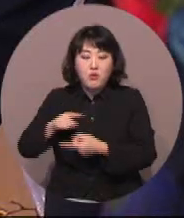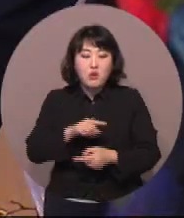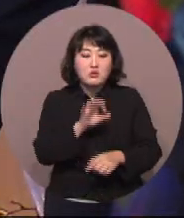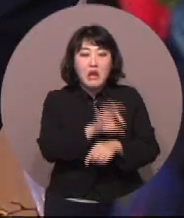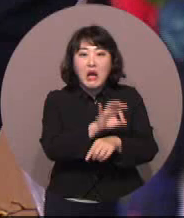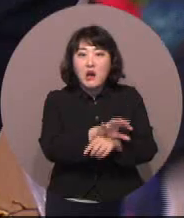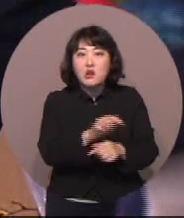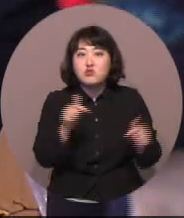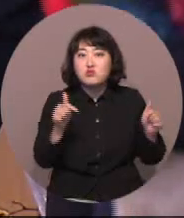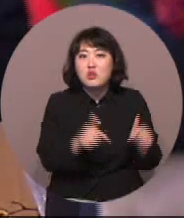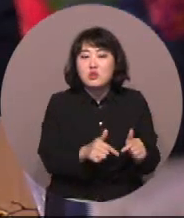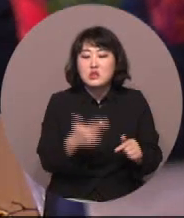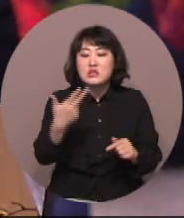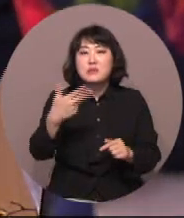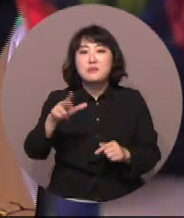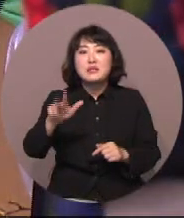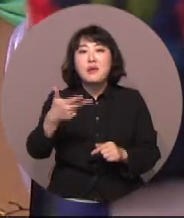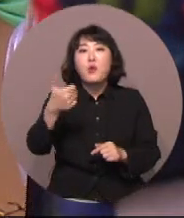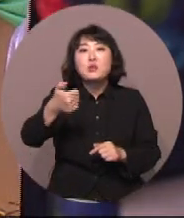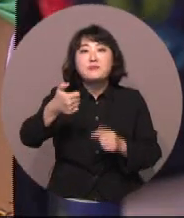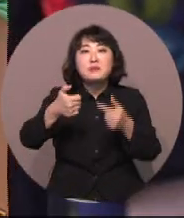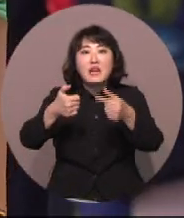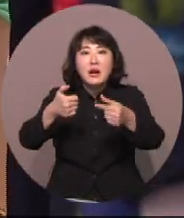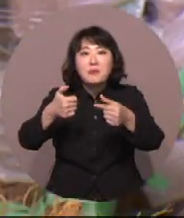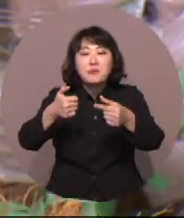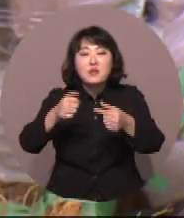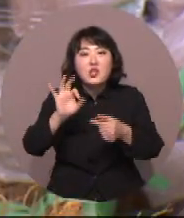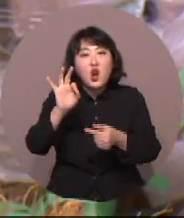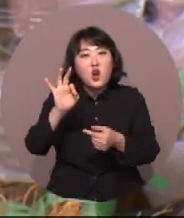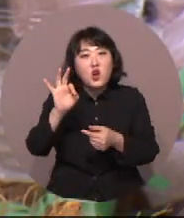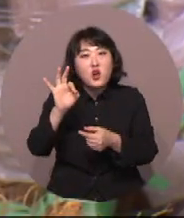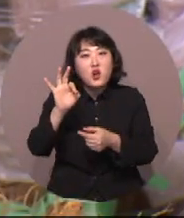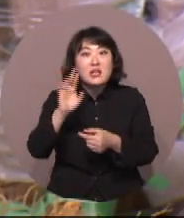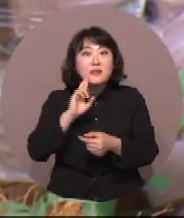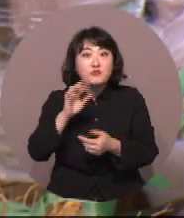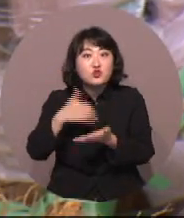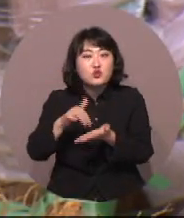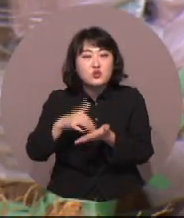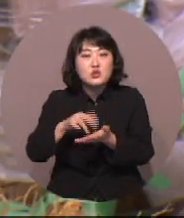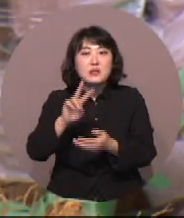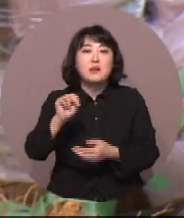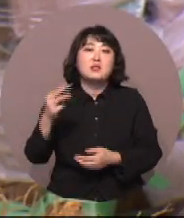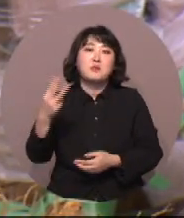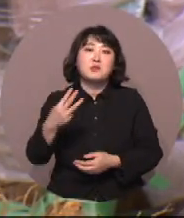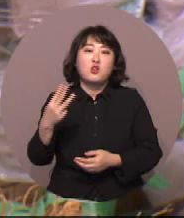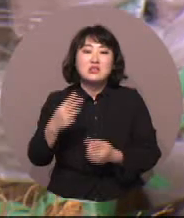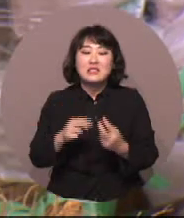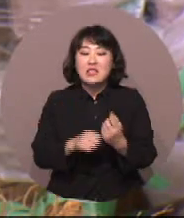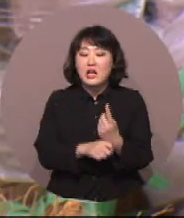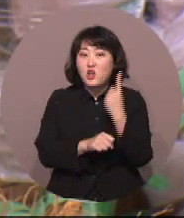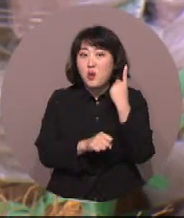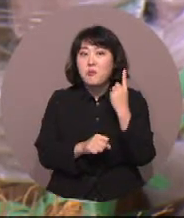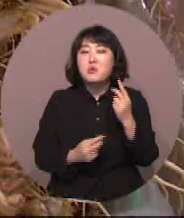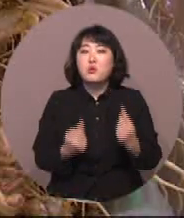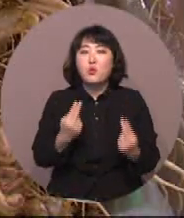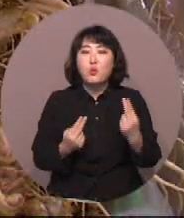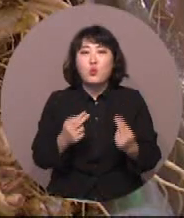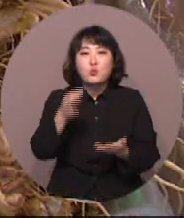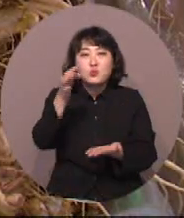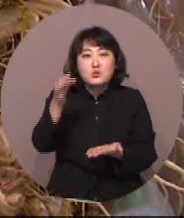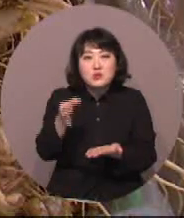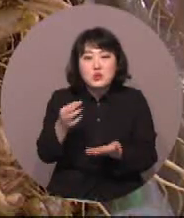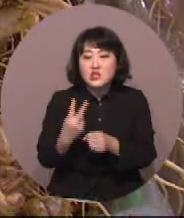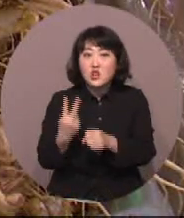않으면서 750g 열불이 기준 인삼 한 채 가격은 2만 3천 원으로 지난해보다 도 소폭 내렸고